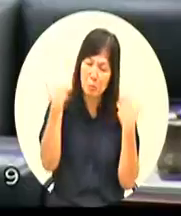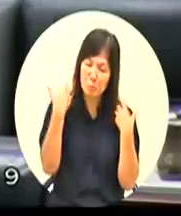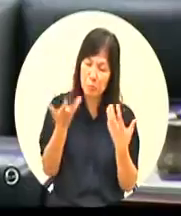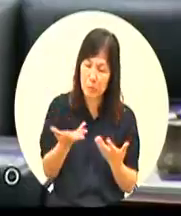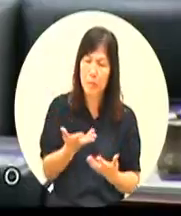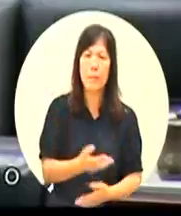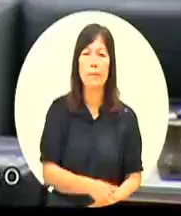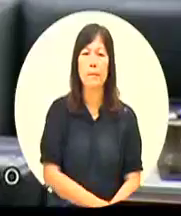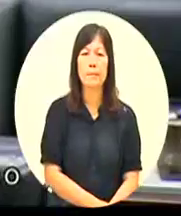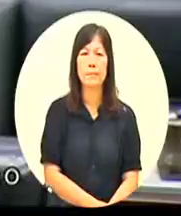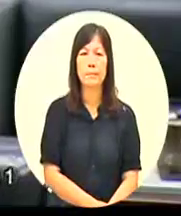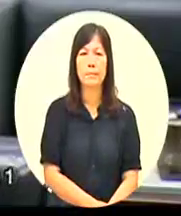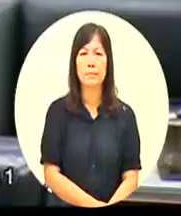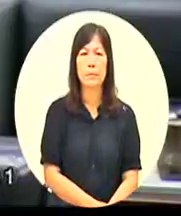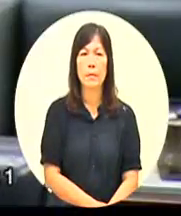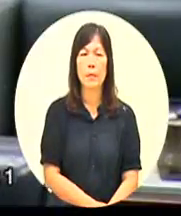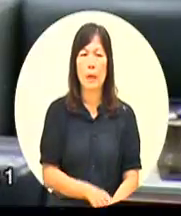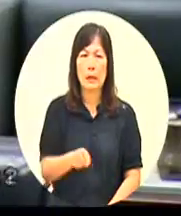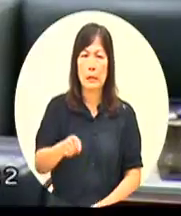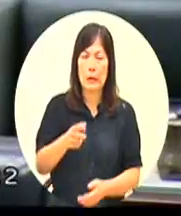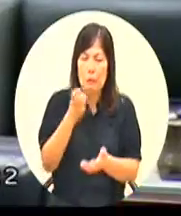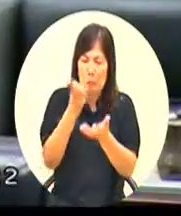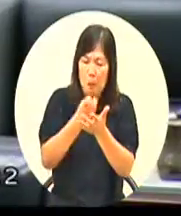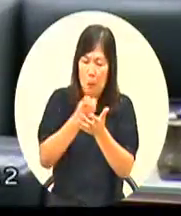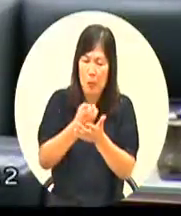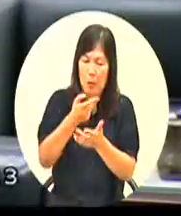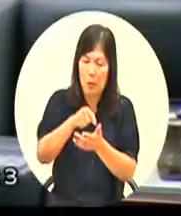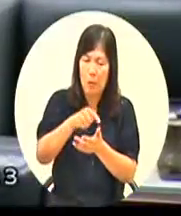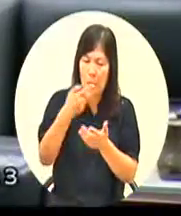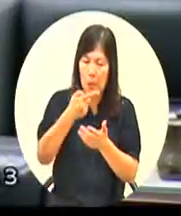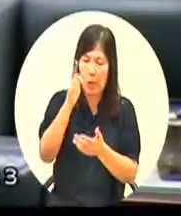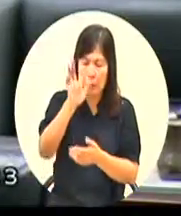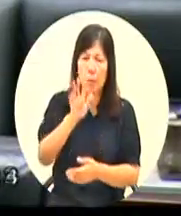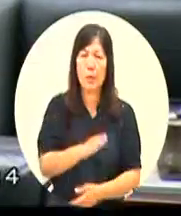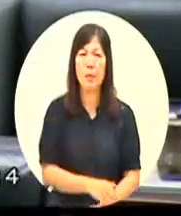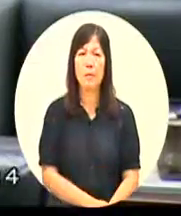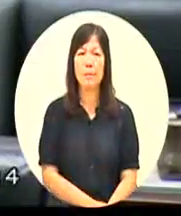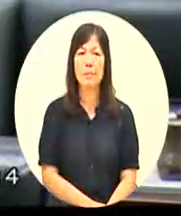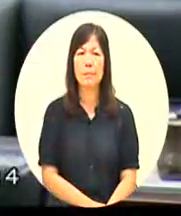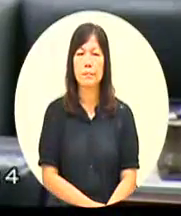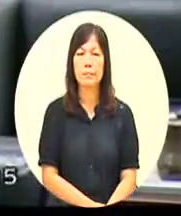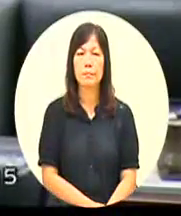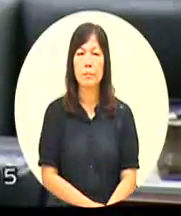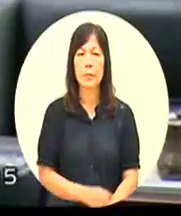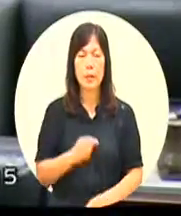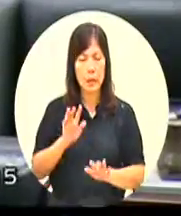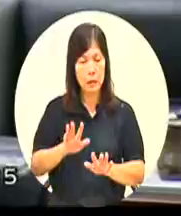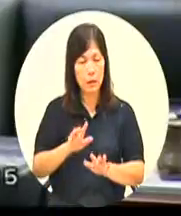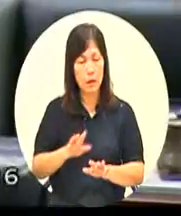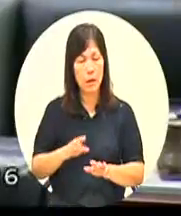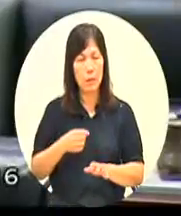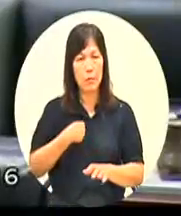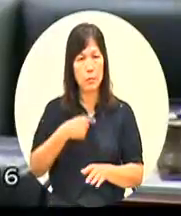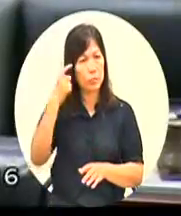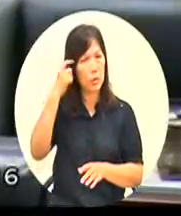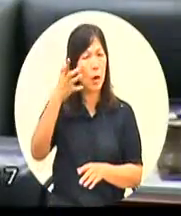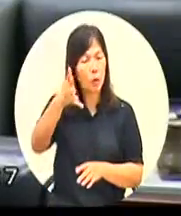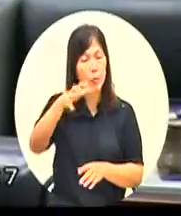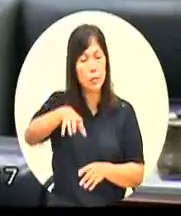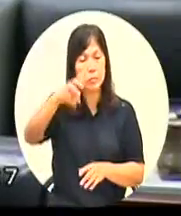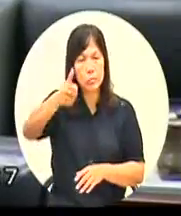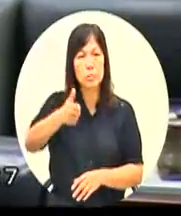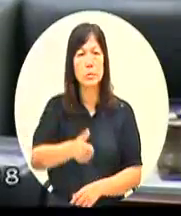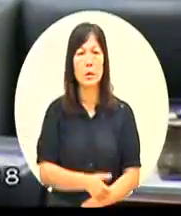哈？所以说是非常的一个严重的一个问题了。啊，所以本席现在只先请问我们的局长